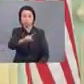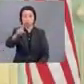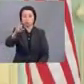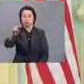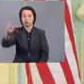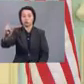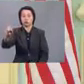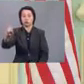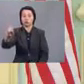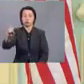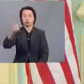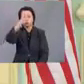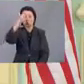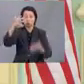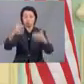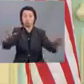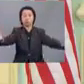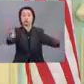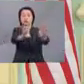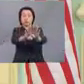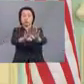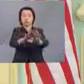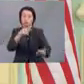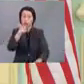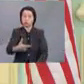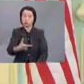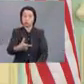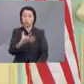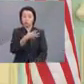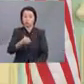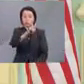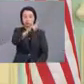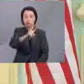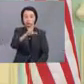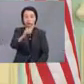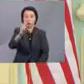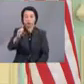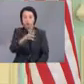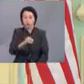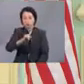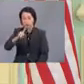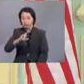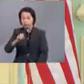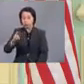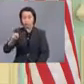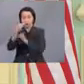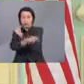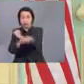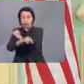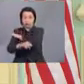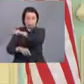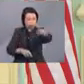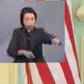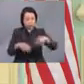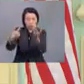Ya. Kerana telah pun ditutup, ya. Pihak zoo negara bersama zoo-zoo lain telah pun membangunkan